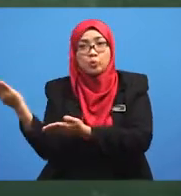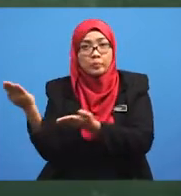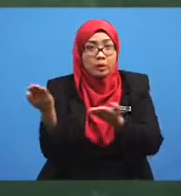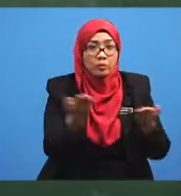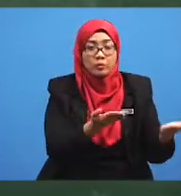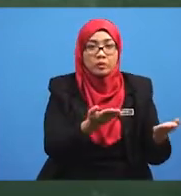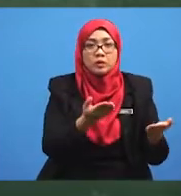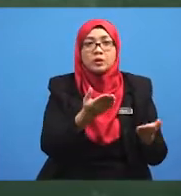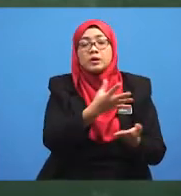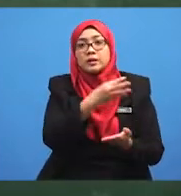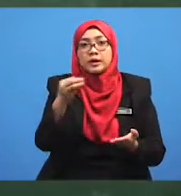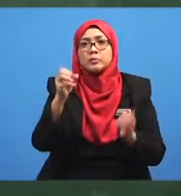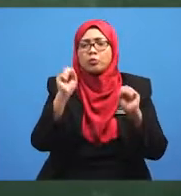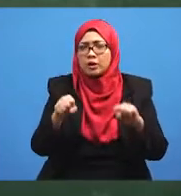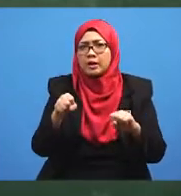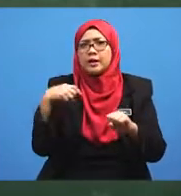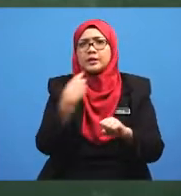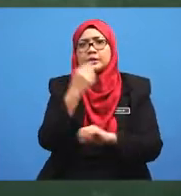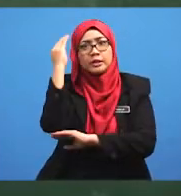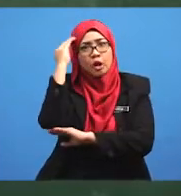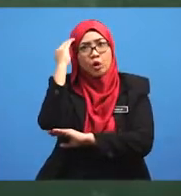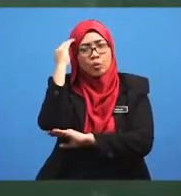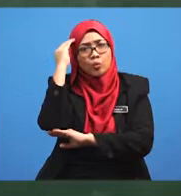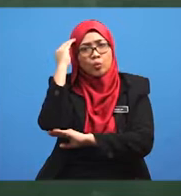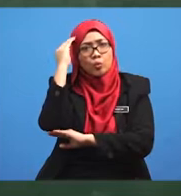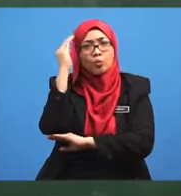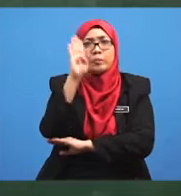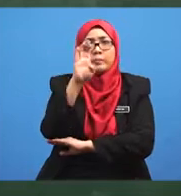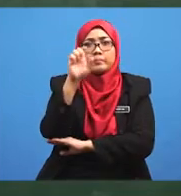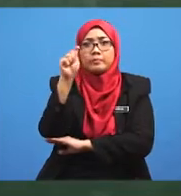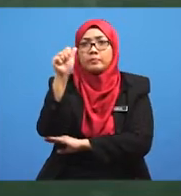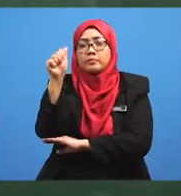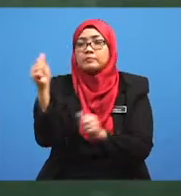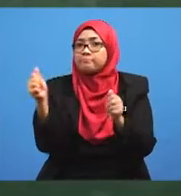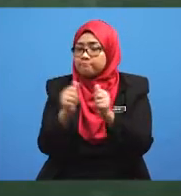digunakan serta dapat mengesan beta dengan baik.